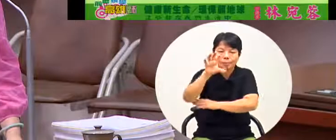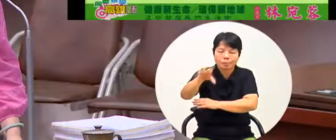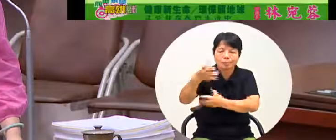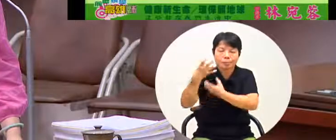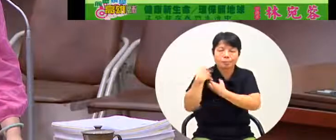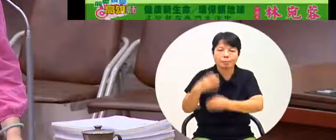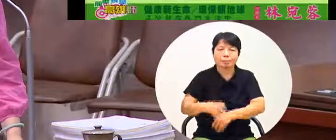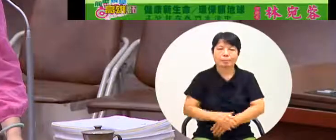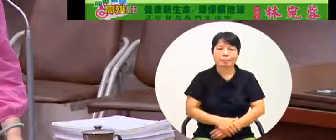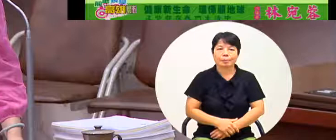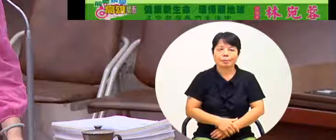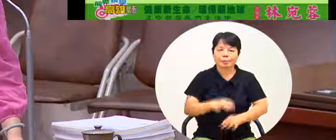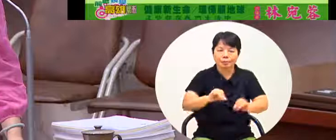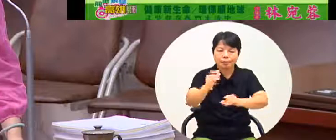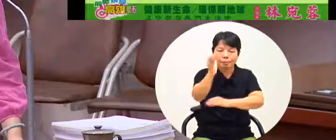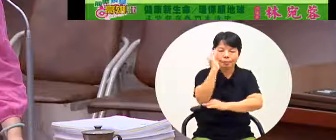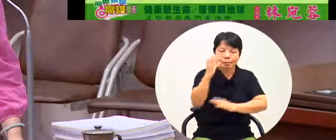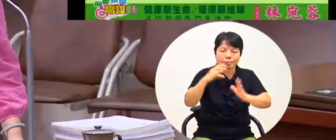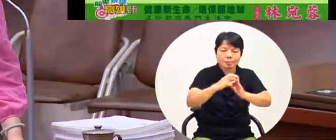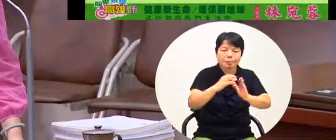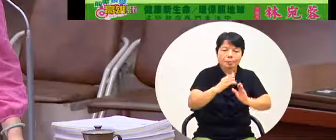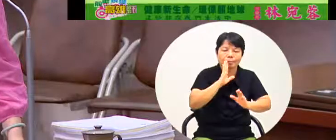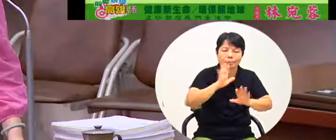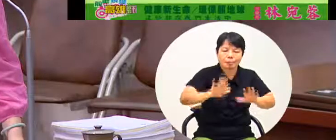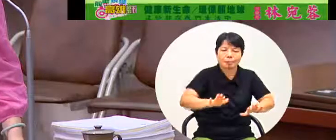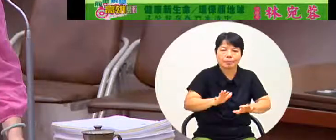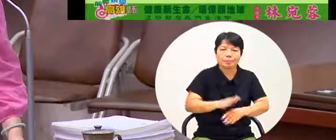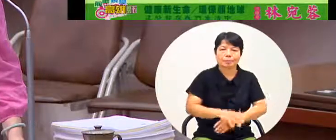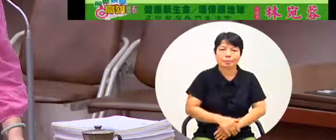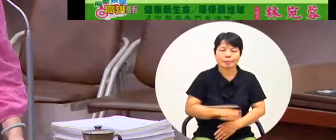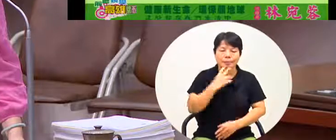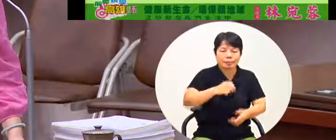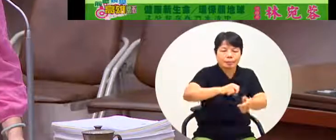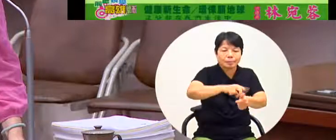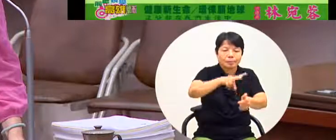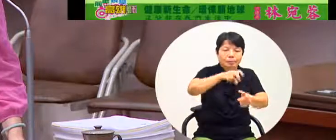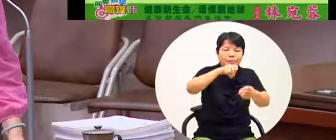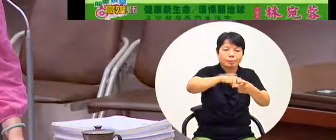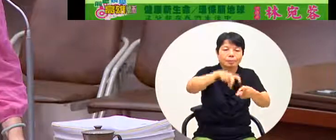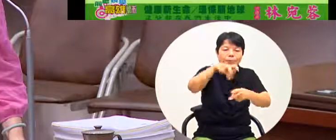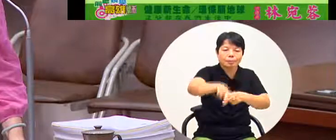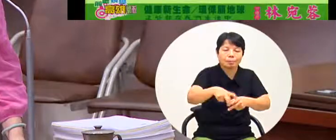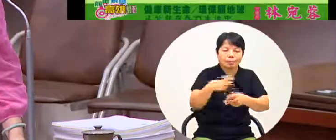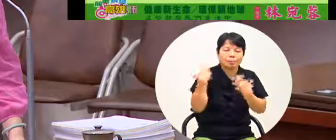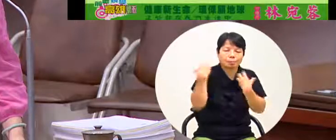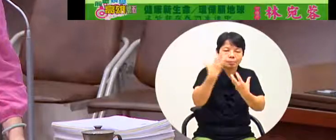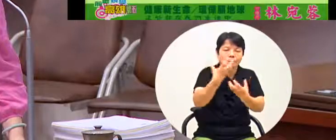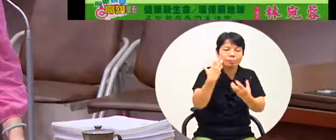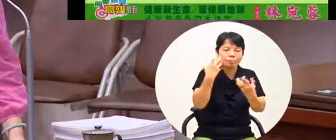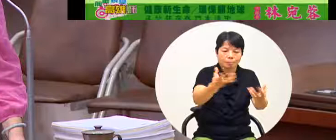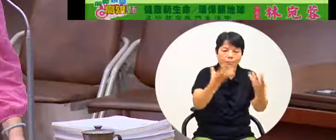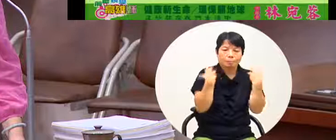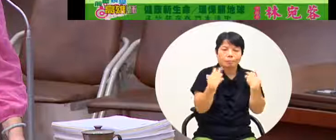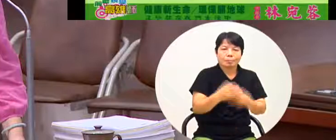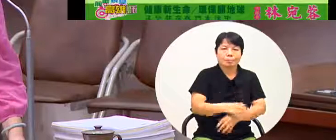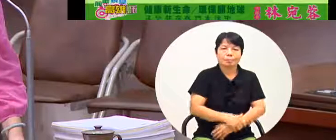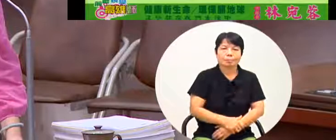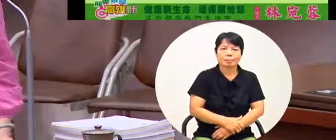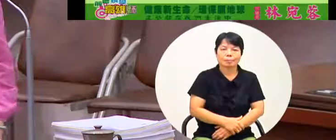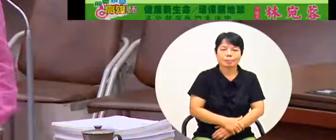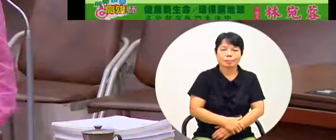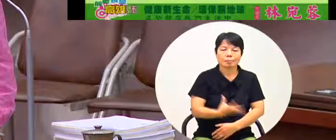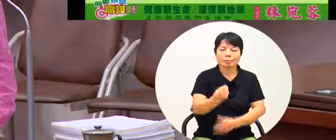今嘛已经是养工处在。维护管理啊，哪里根本也没有维护管理，就